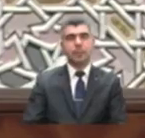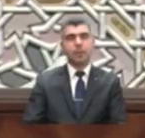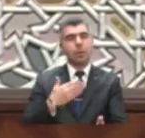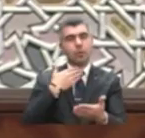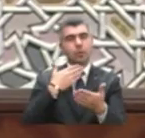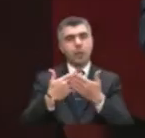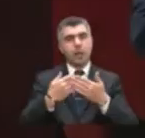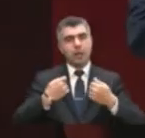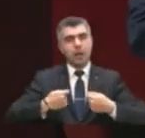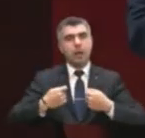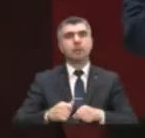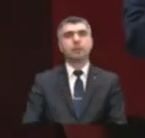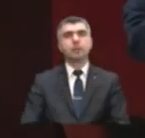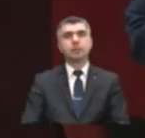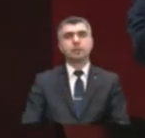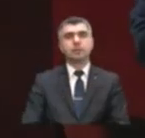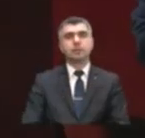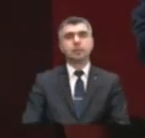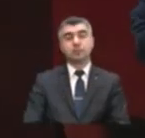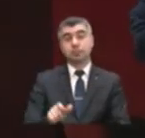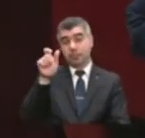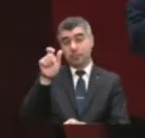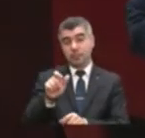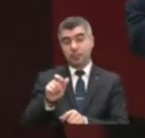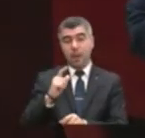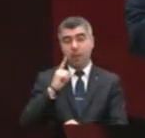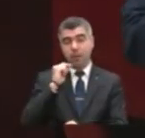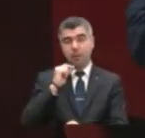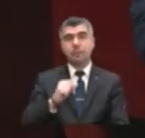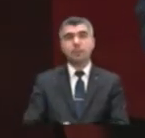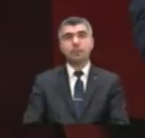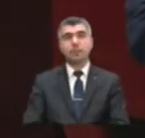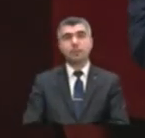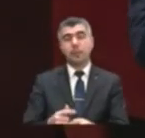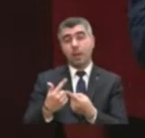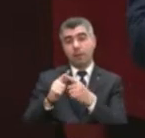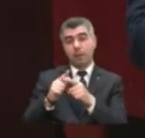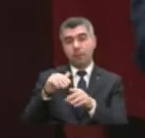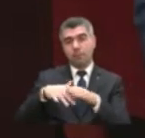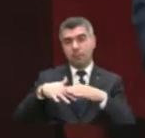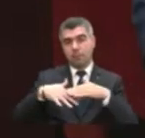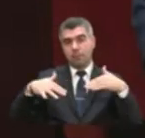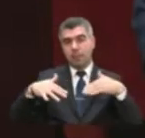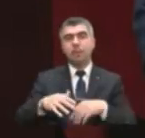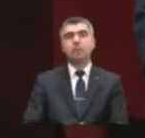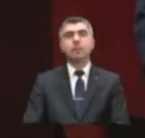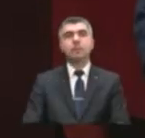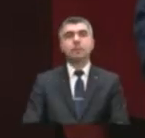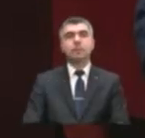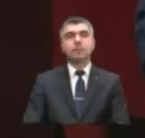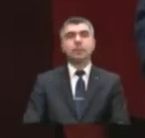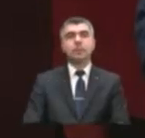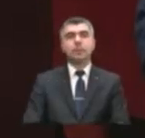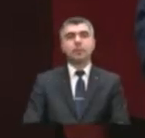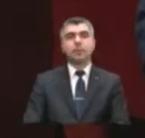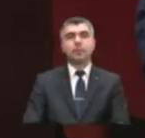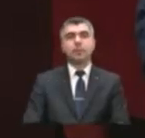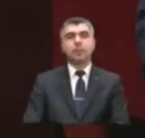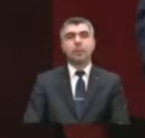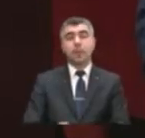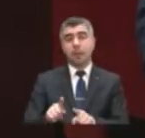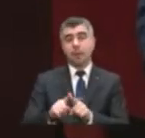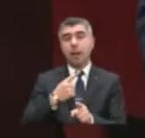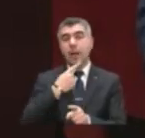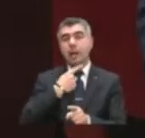الرئيسة والسيد النائب السادة النائبان المحترمان. بالنسبة لسلوان